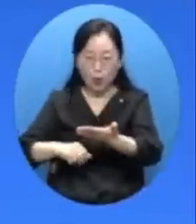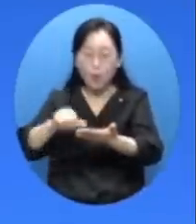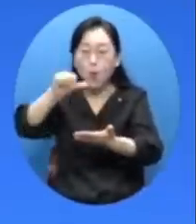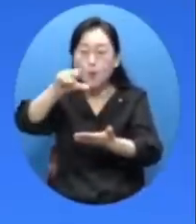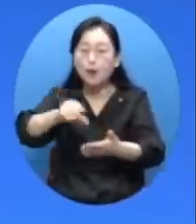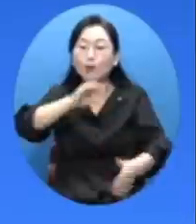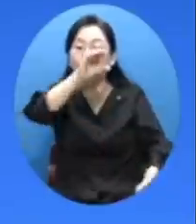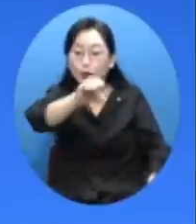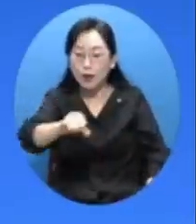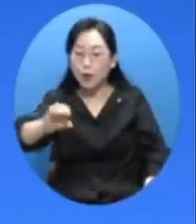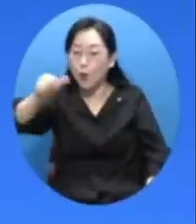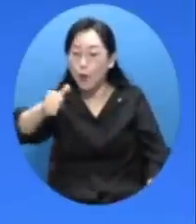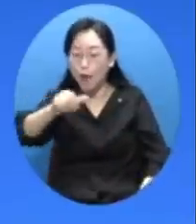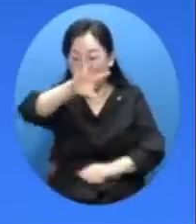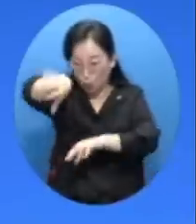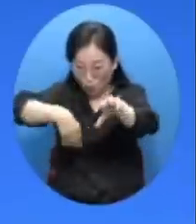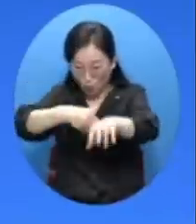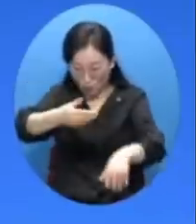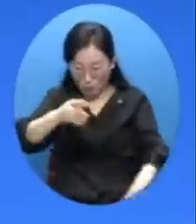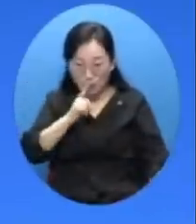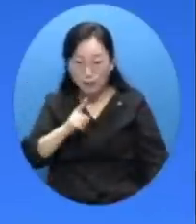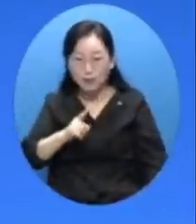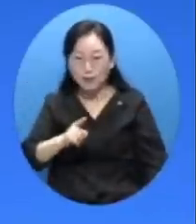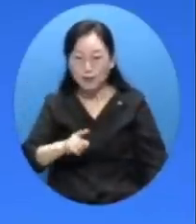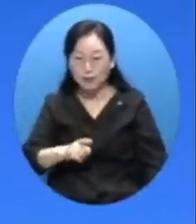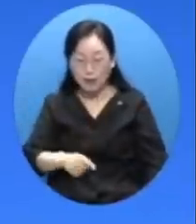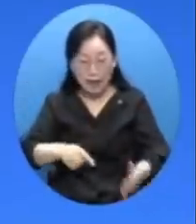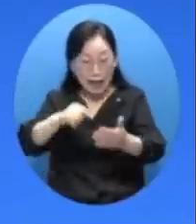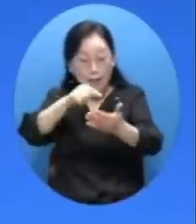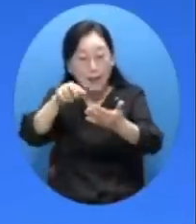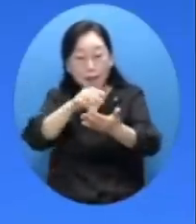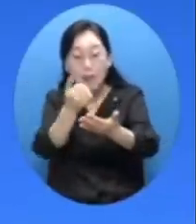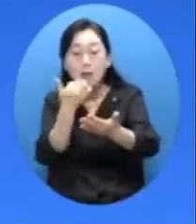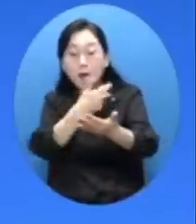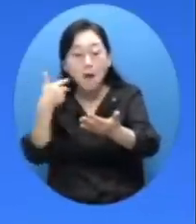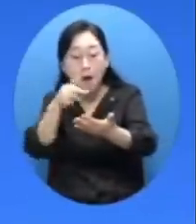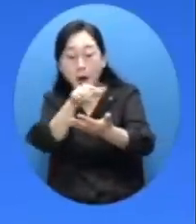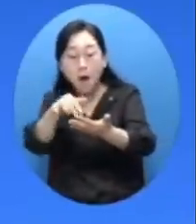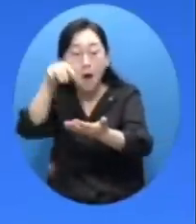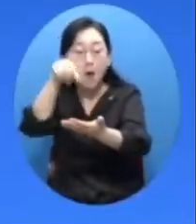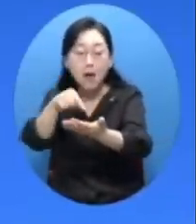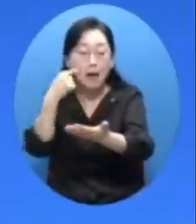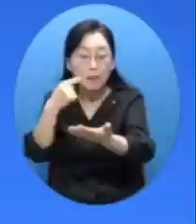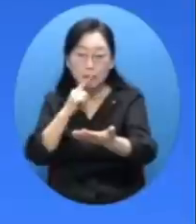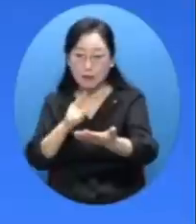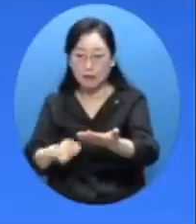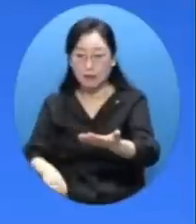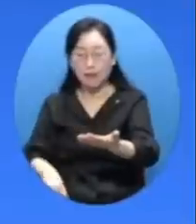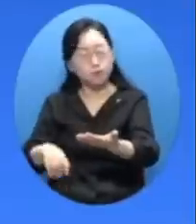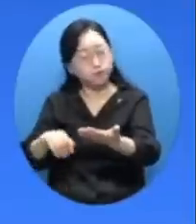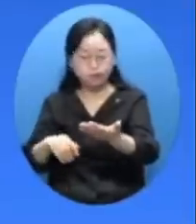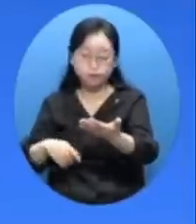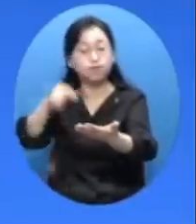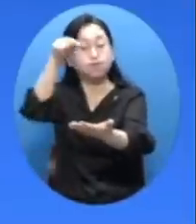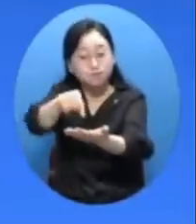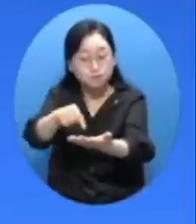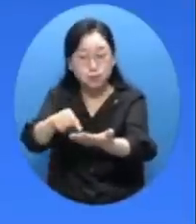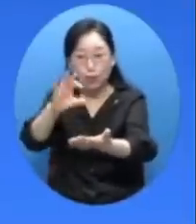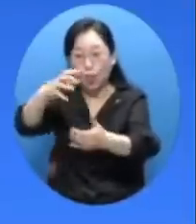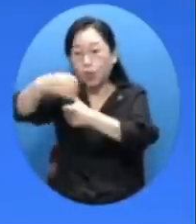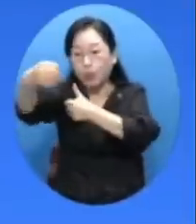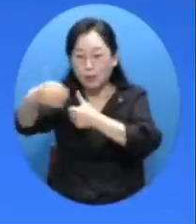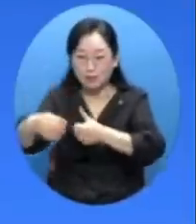투자하면 500만 원을 만들어줍니다. 아래 링크를 누르세요. 뭐 이런 것들이 들어옵니다. 모르고 누르었다가는 모든 것이 다